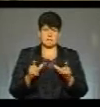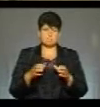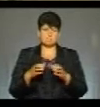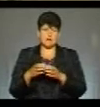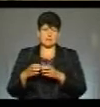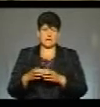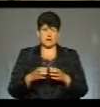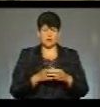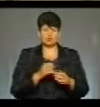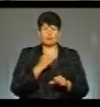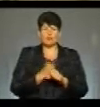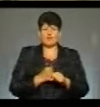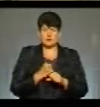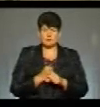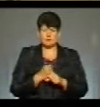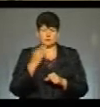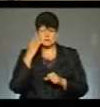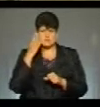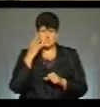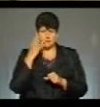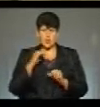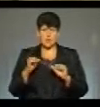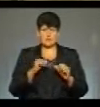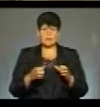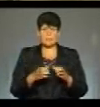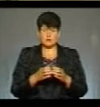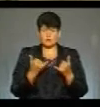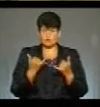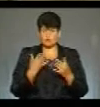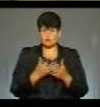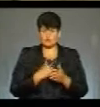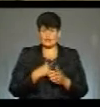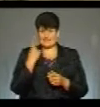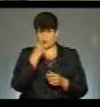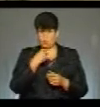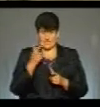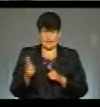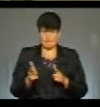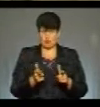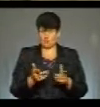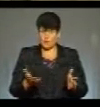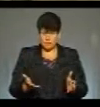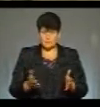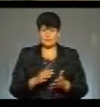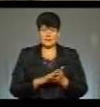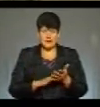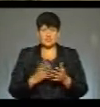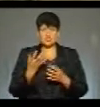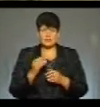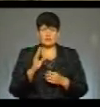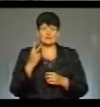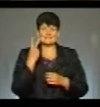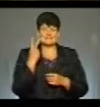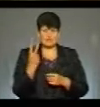по виробленню замисла командира бригади. І сьогодні у нас індивідуальна підготовка. Далі нас ще очікують два